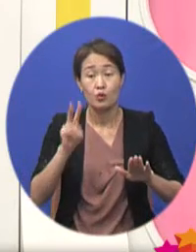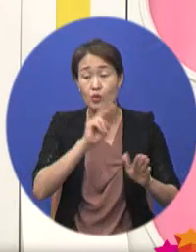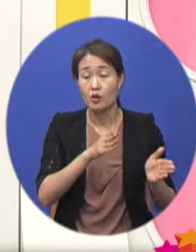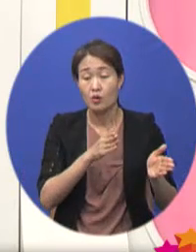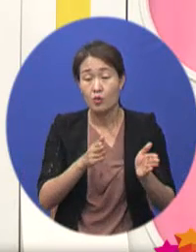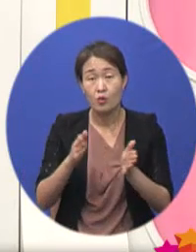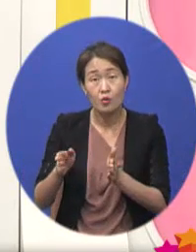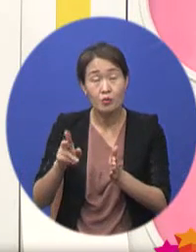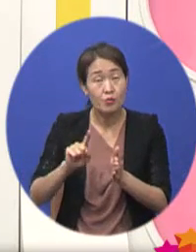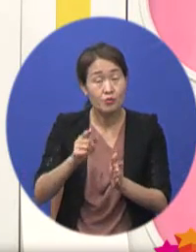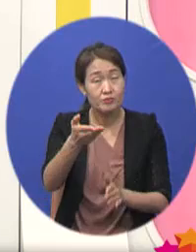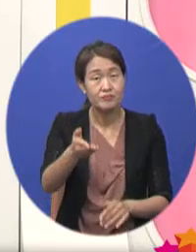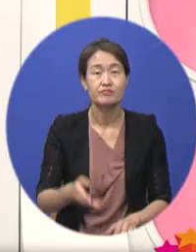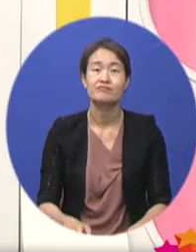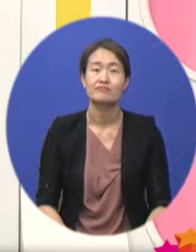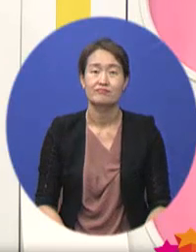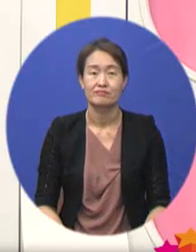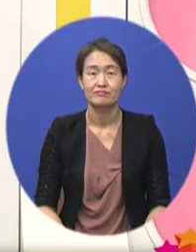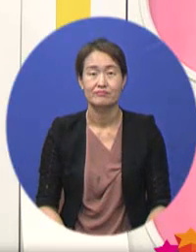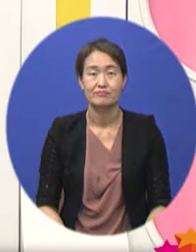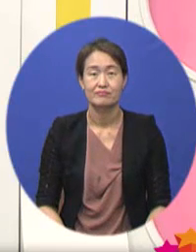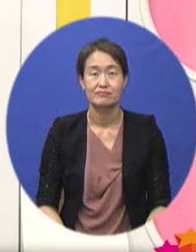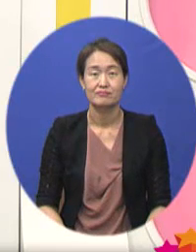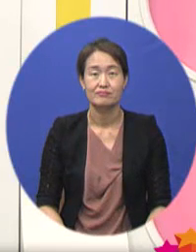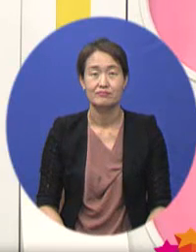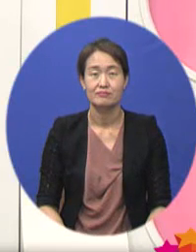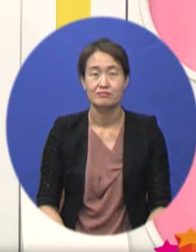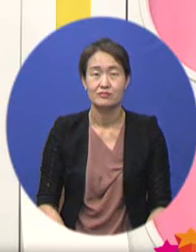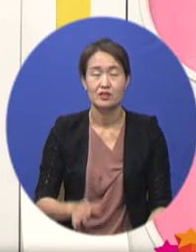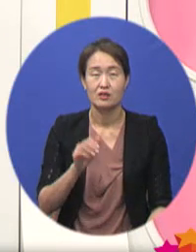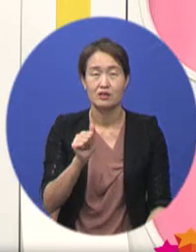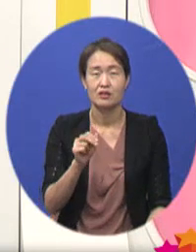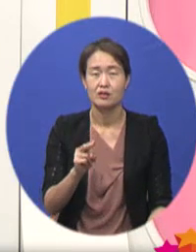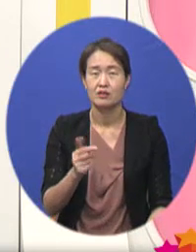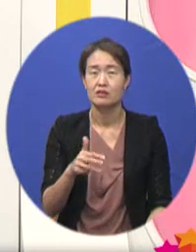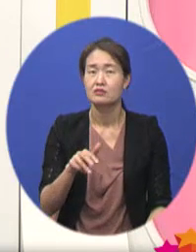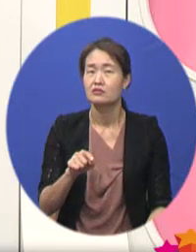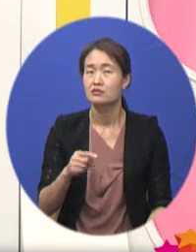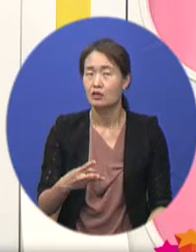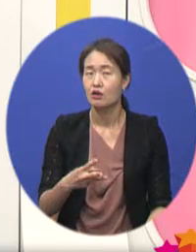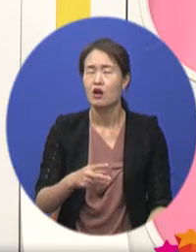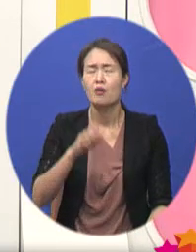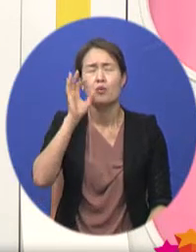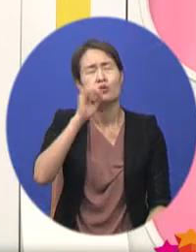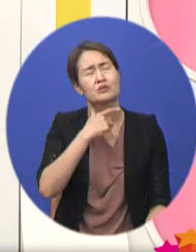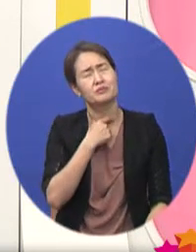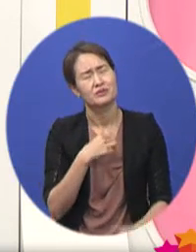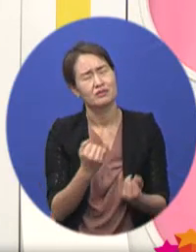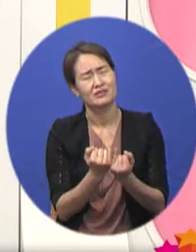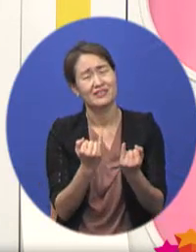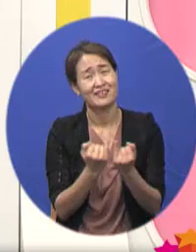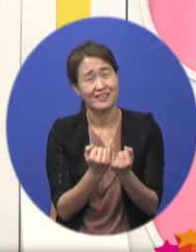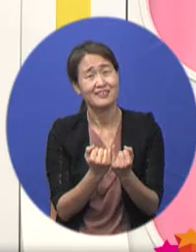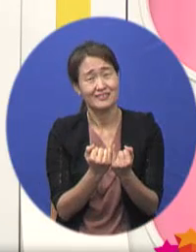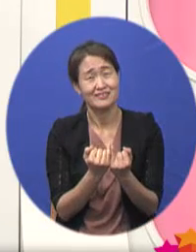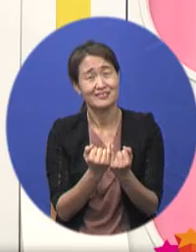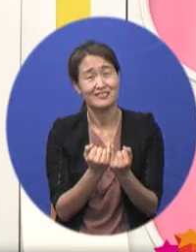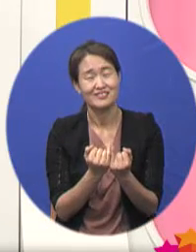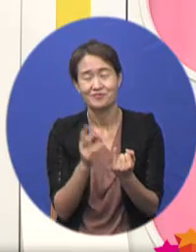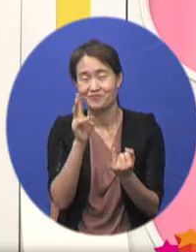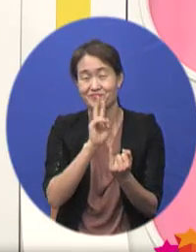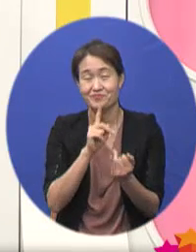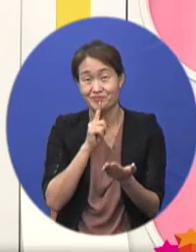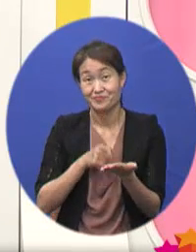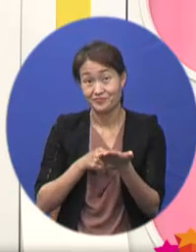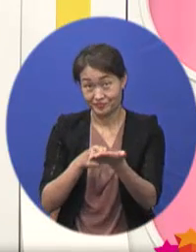준비하신 노래는요? 네, 저 연철 씨의 보고 싶은 여인아요. 네, 보고 싶은 여인아. 알겠습니다. 예.